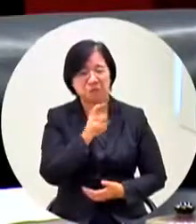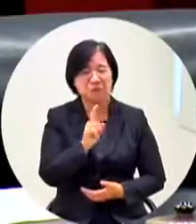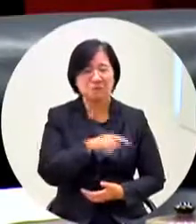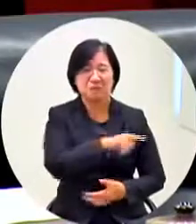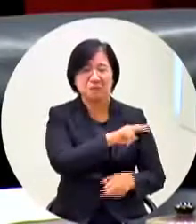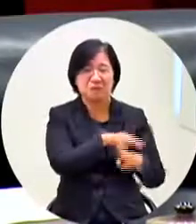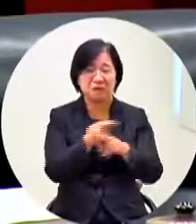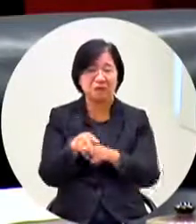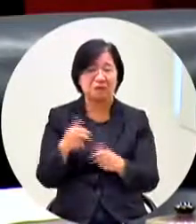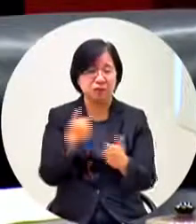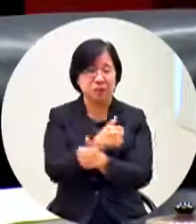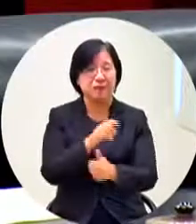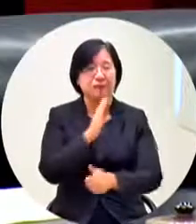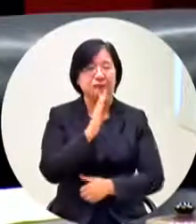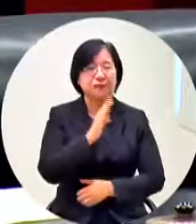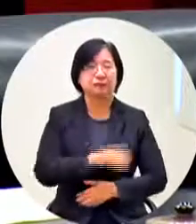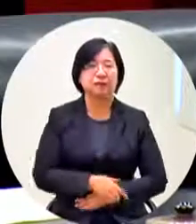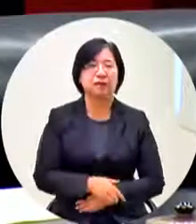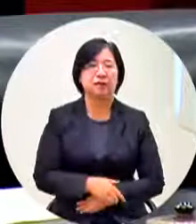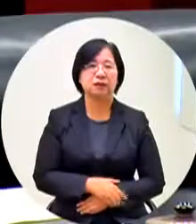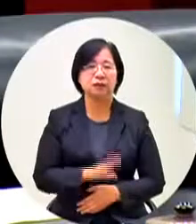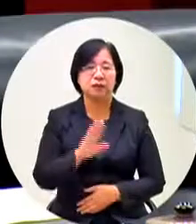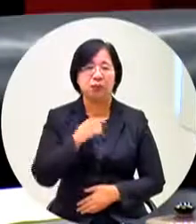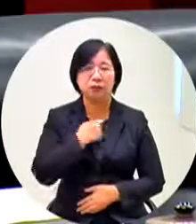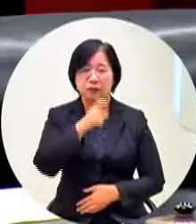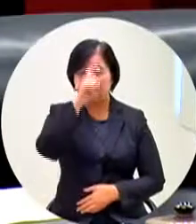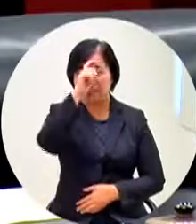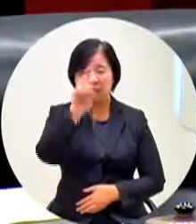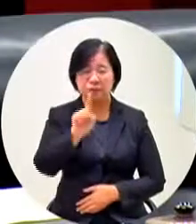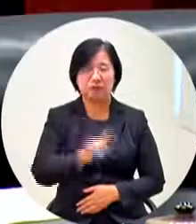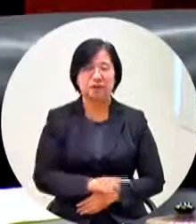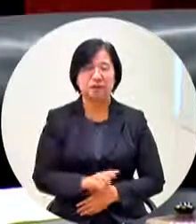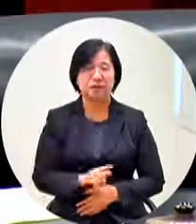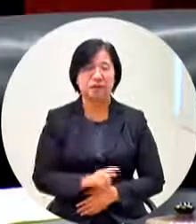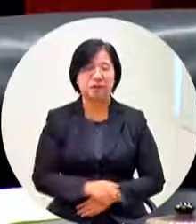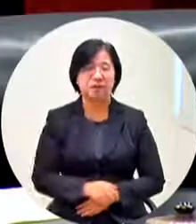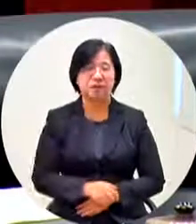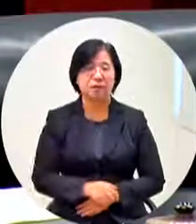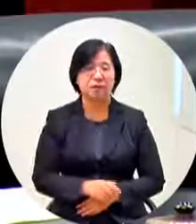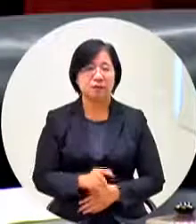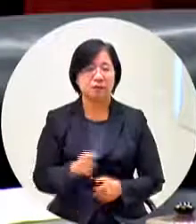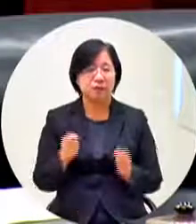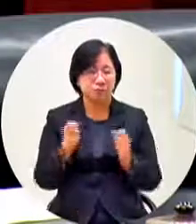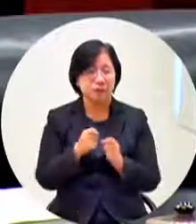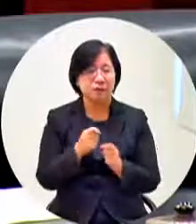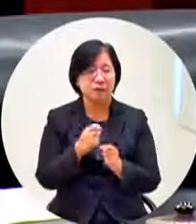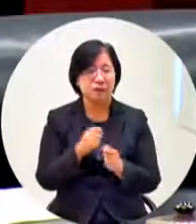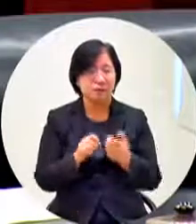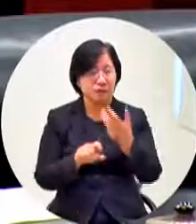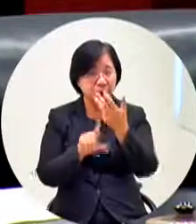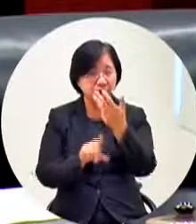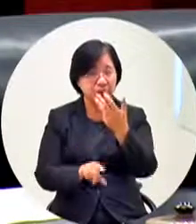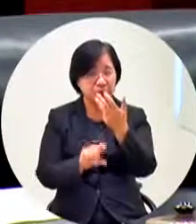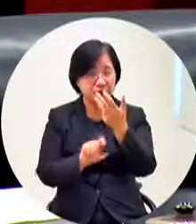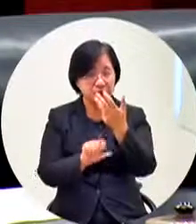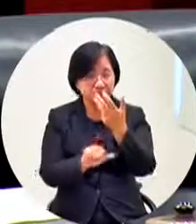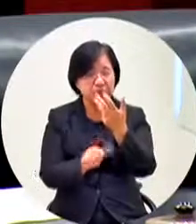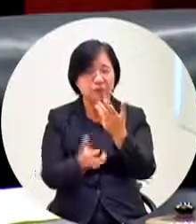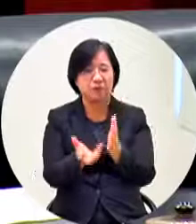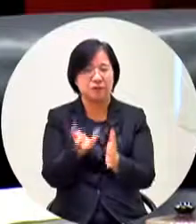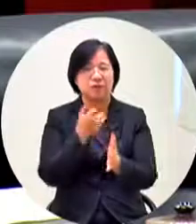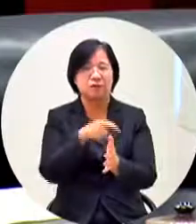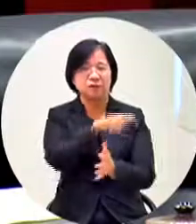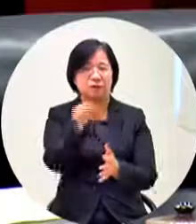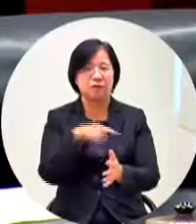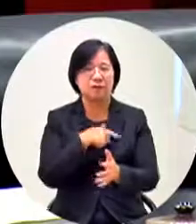代理的。但是我也希望说，这短短的几个8月15日以前，我也希望你们好好的本着自己的本